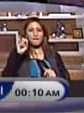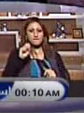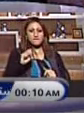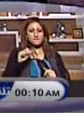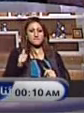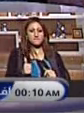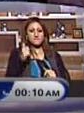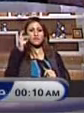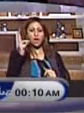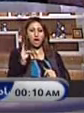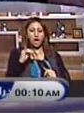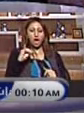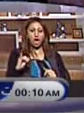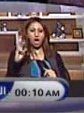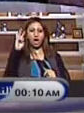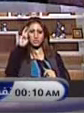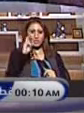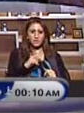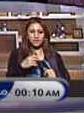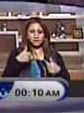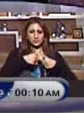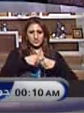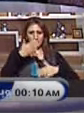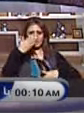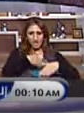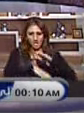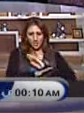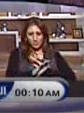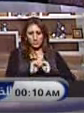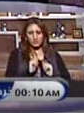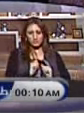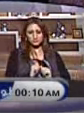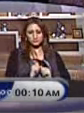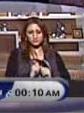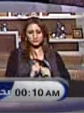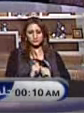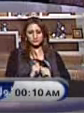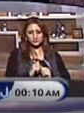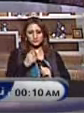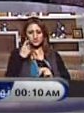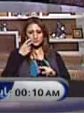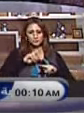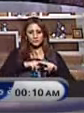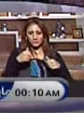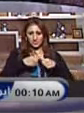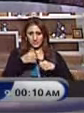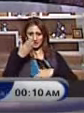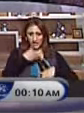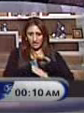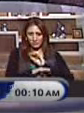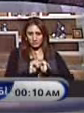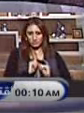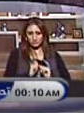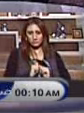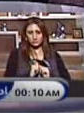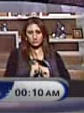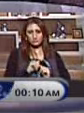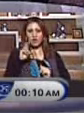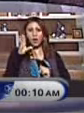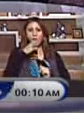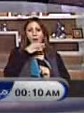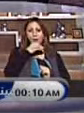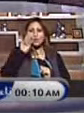سته اشهر تزوج فانجب محمد محمد هذا يعني اخذ من ابيه ملكات في الشجاعه